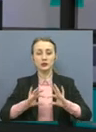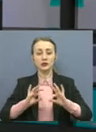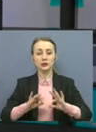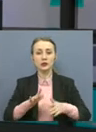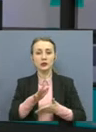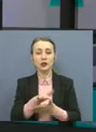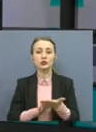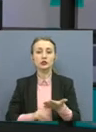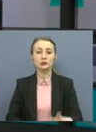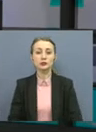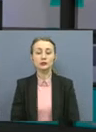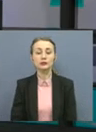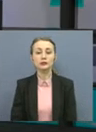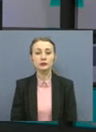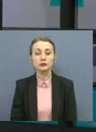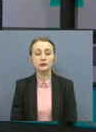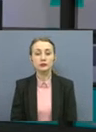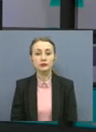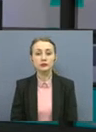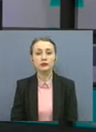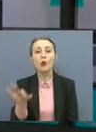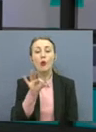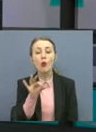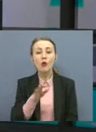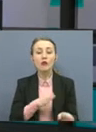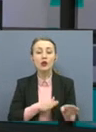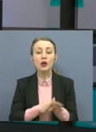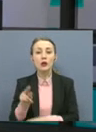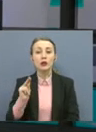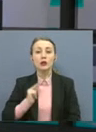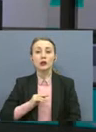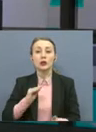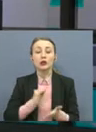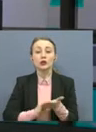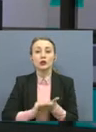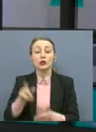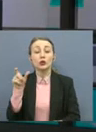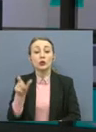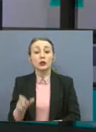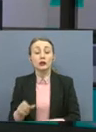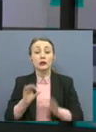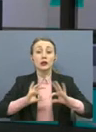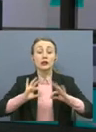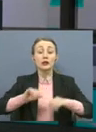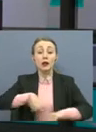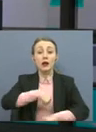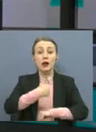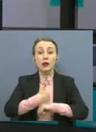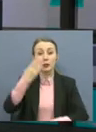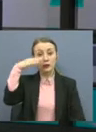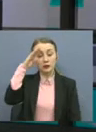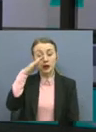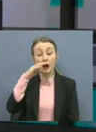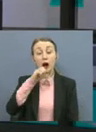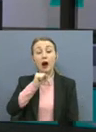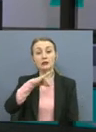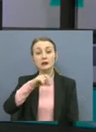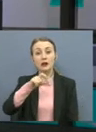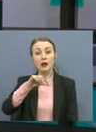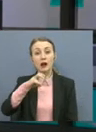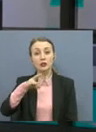аптада Астрахан, Атбасар, Біржансал, Бұланды және Бурабай аудандарының әкімдері бұқаралық ақпарат құралдары өкілдерімен брифинг өткізіп,